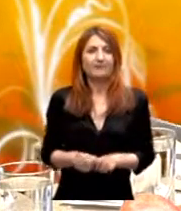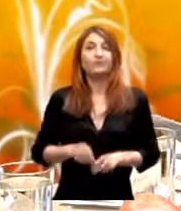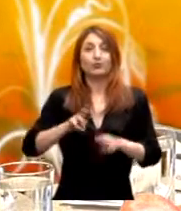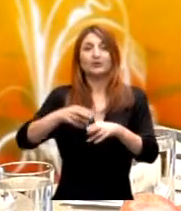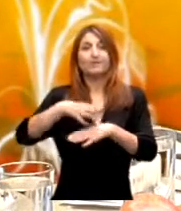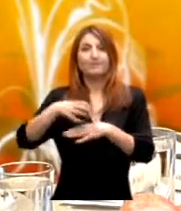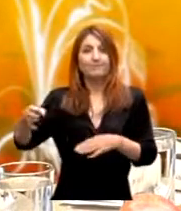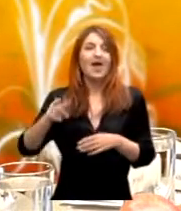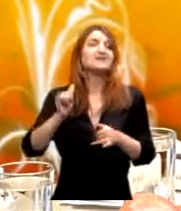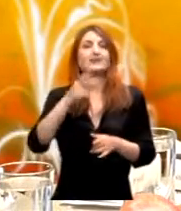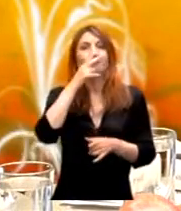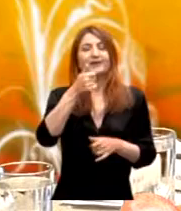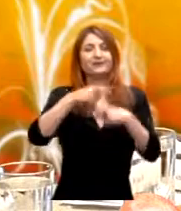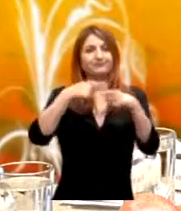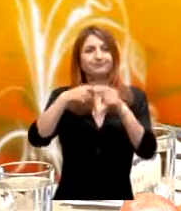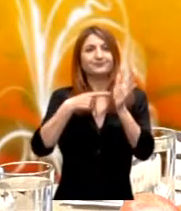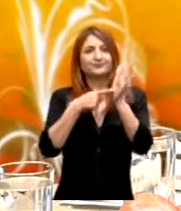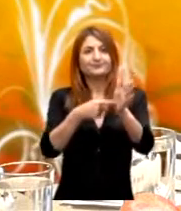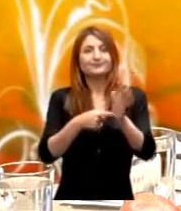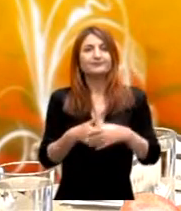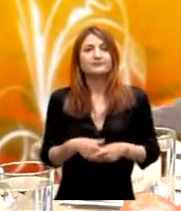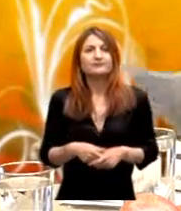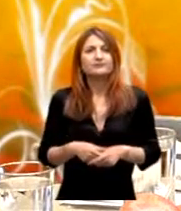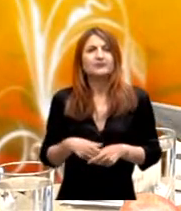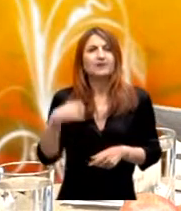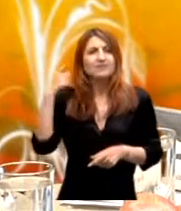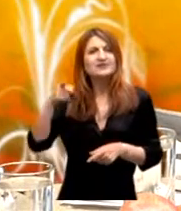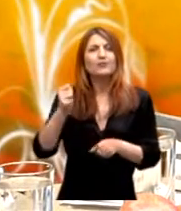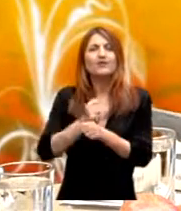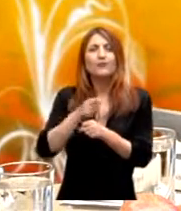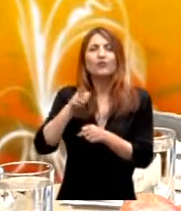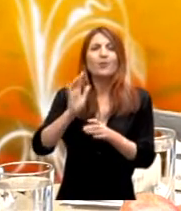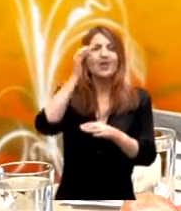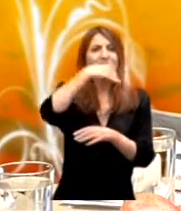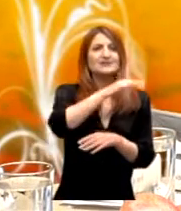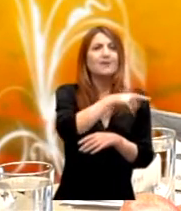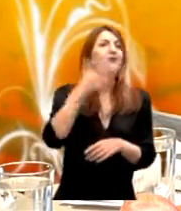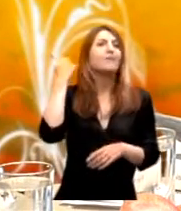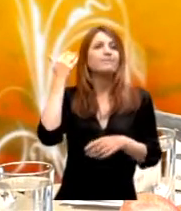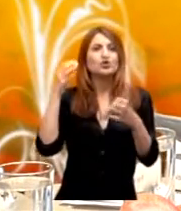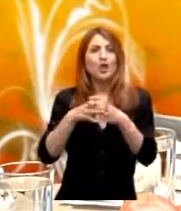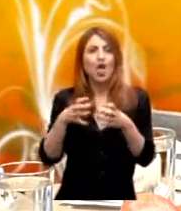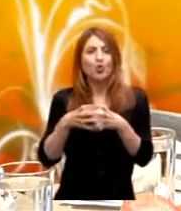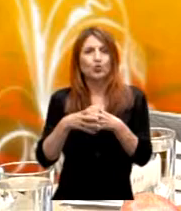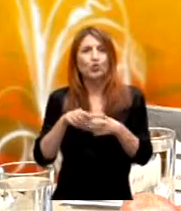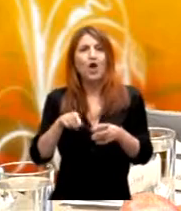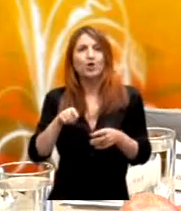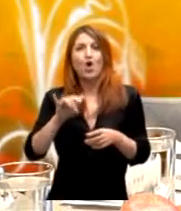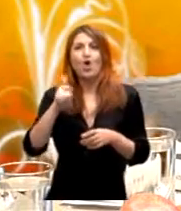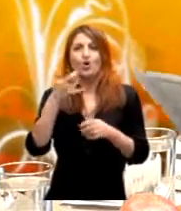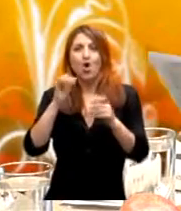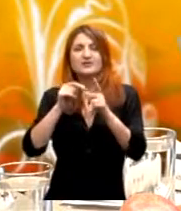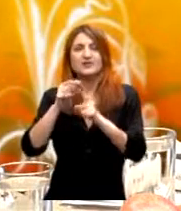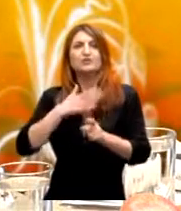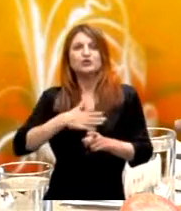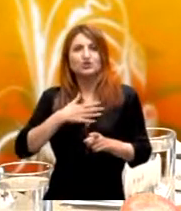prilog. Jedan prilog koji je napravljen, mislim da je napravljen na Sljemenu sa prošlom grupom, u koju je Josip želio